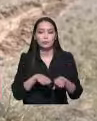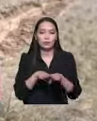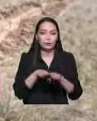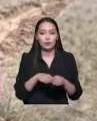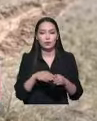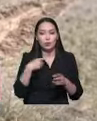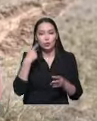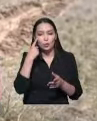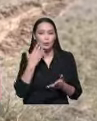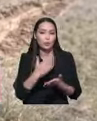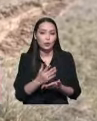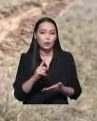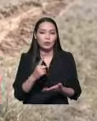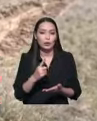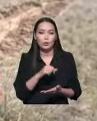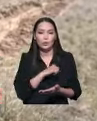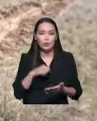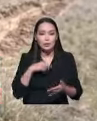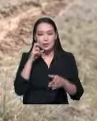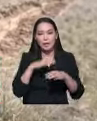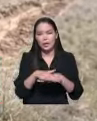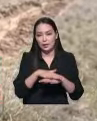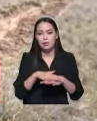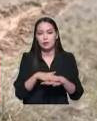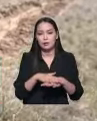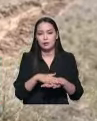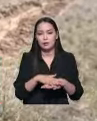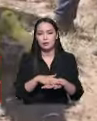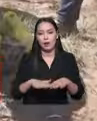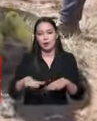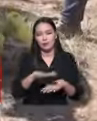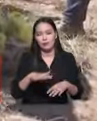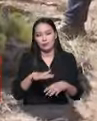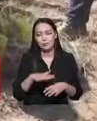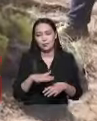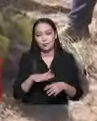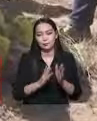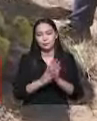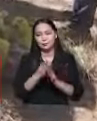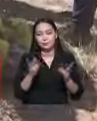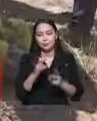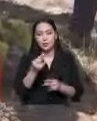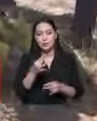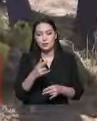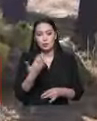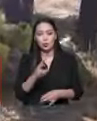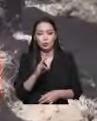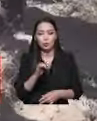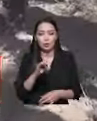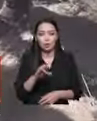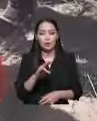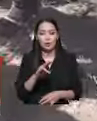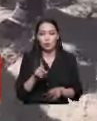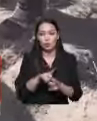қолдаймыз. Дұрыс. Өзіміздің жерге көмектесейік. Табиғатты қорғайық. Акцияға облыс әкімі Нұрлан Оранхаев та қатысты.